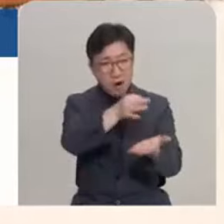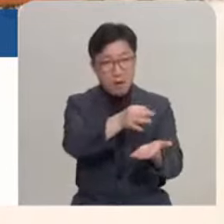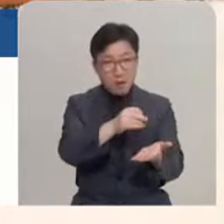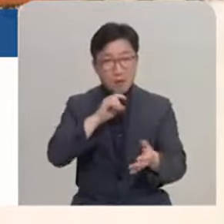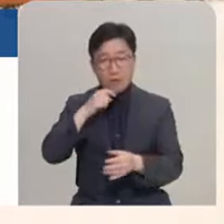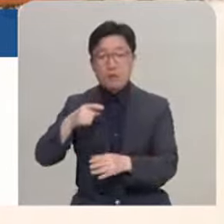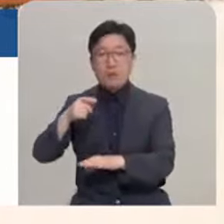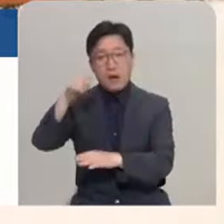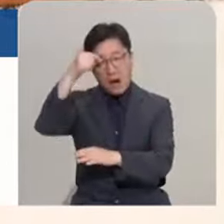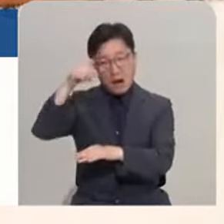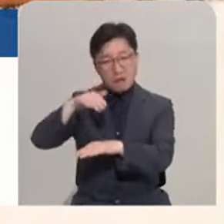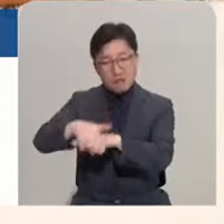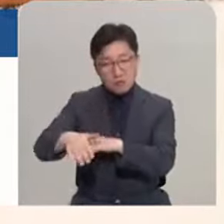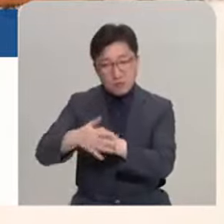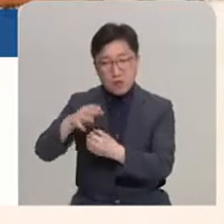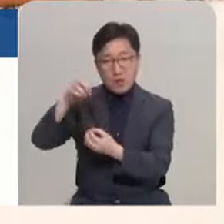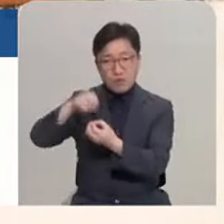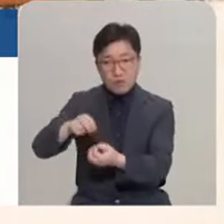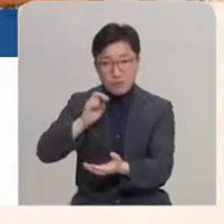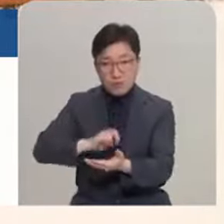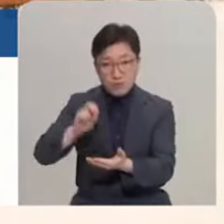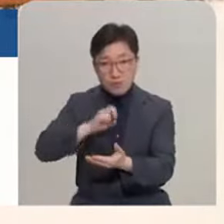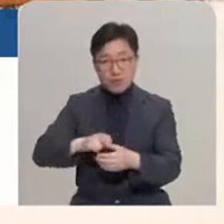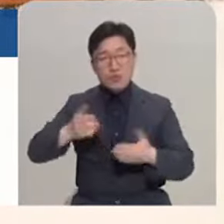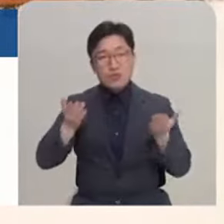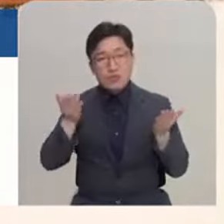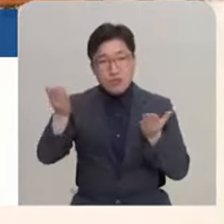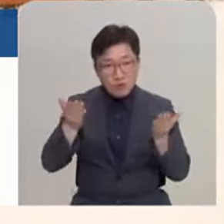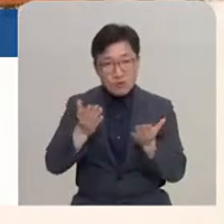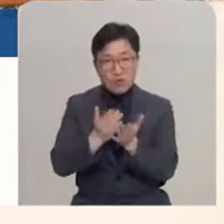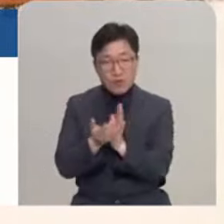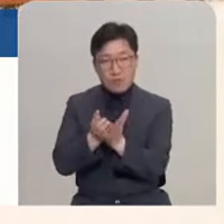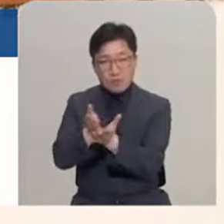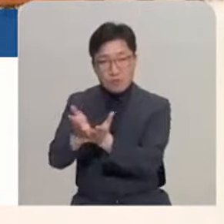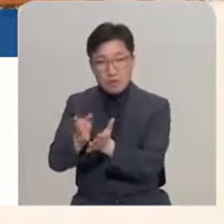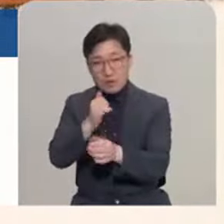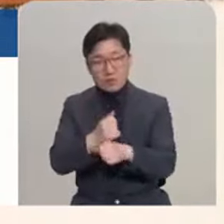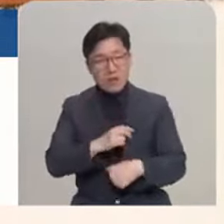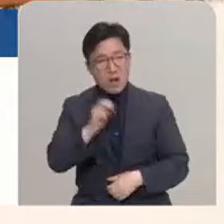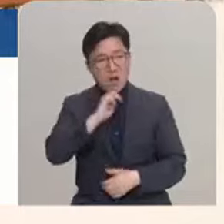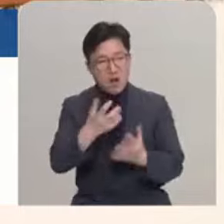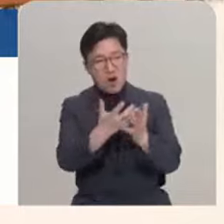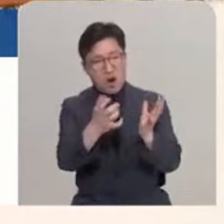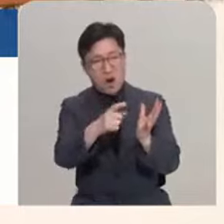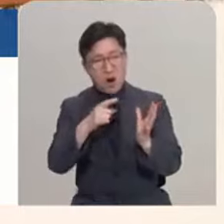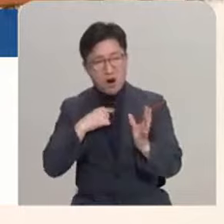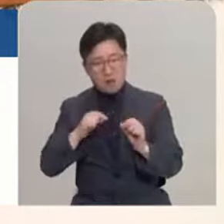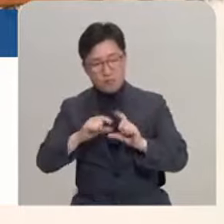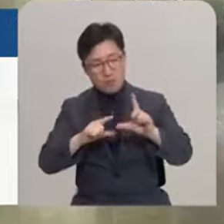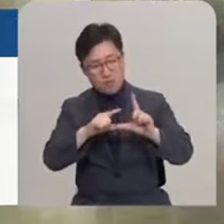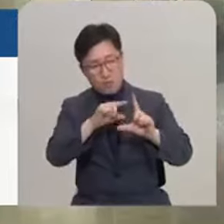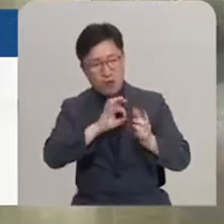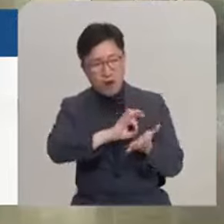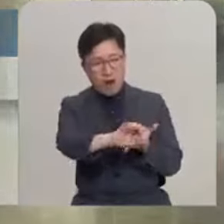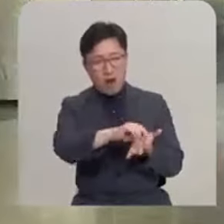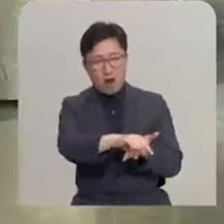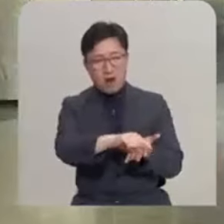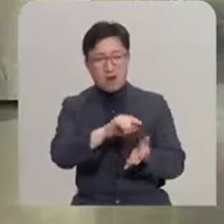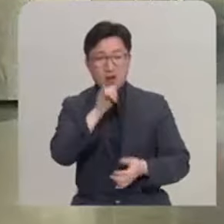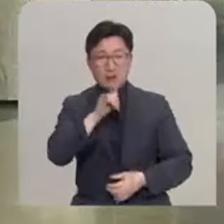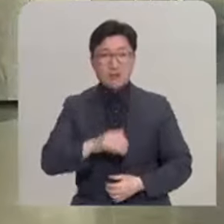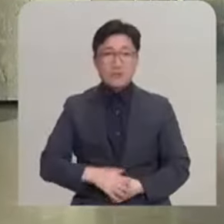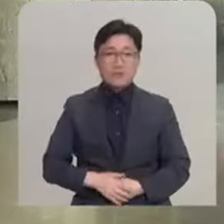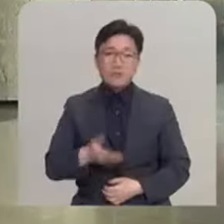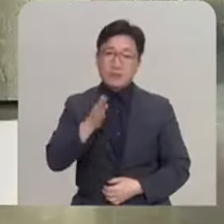국악 연극 뭐 뮤지컬 뭐 여러가지 분야가 있는데 너무나 한쪽에 치우쳐져 있지 않느냐